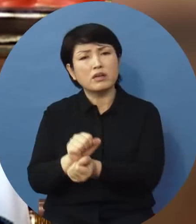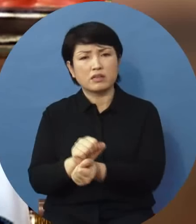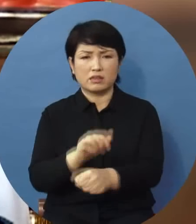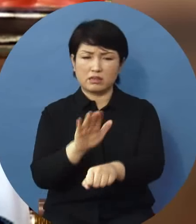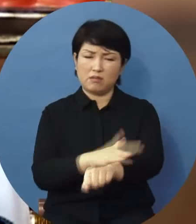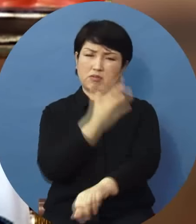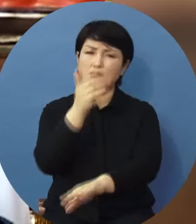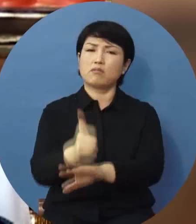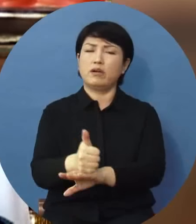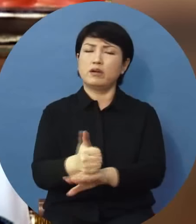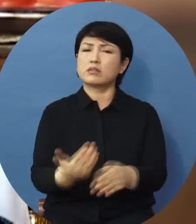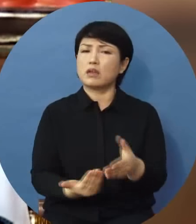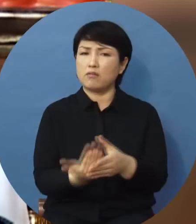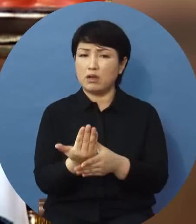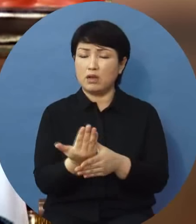버린다.